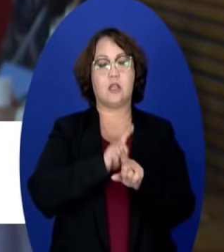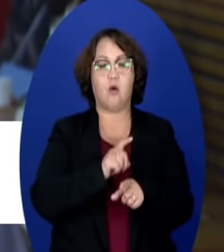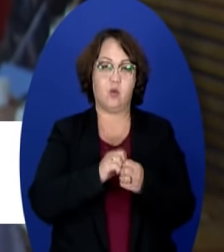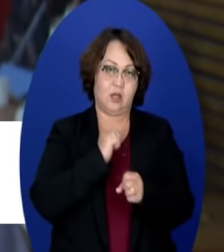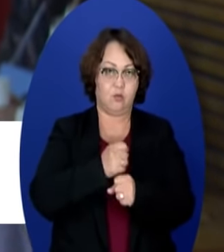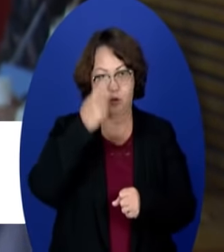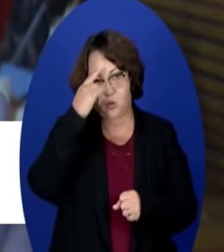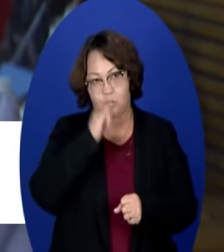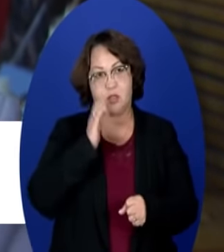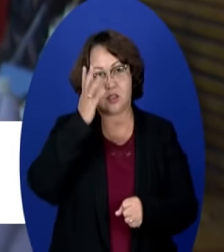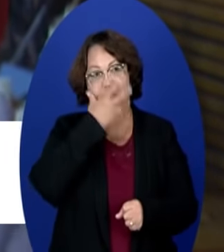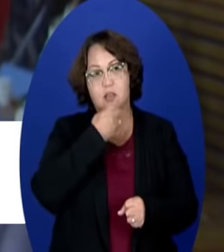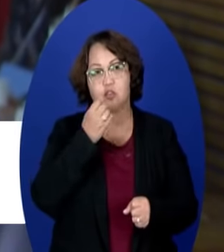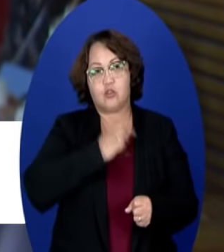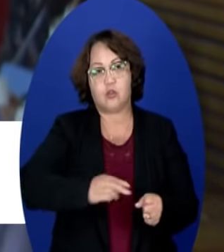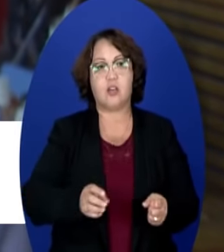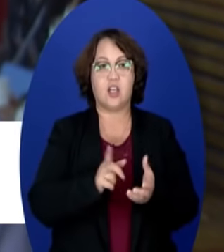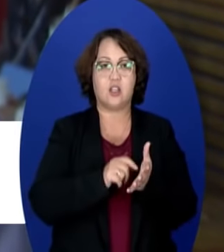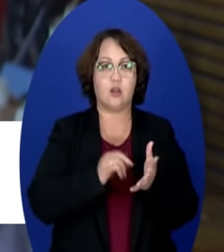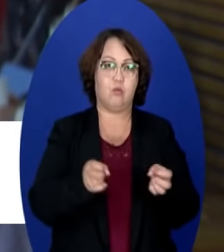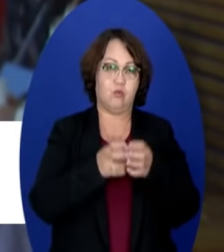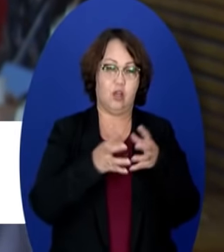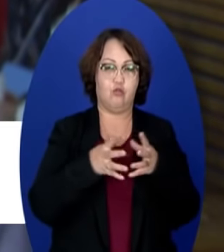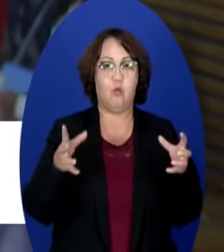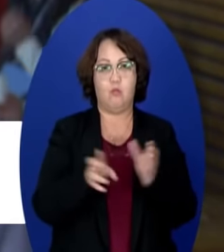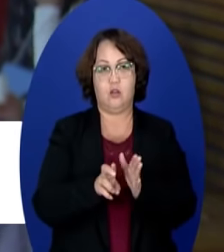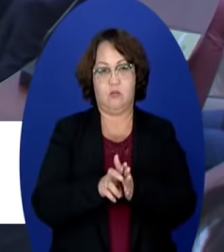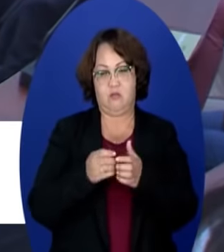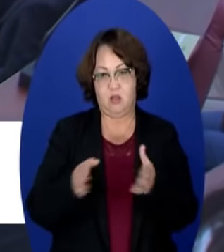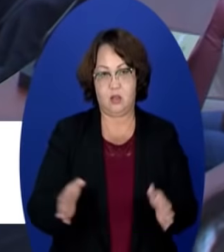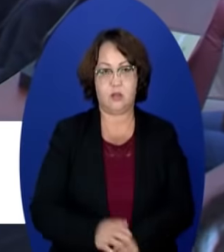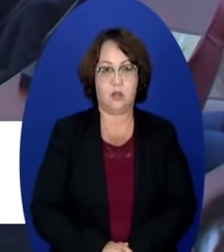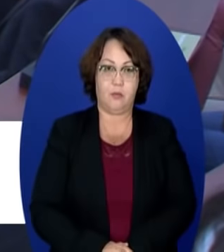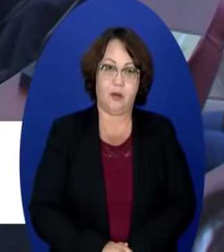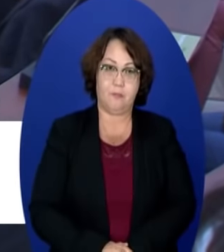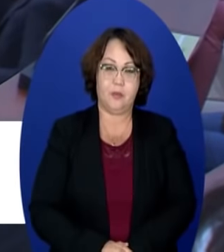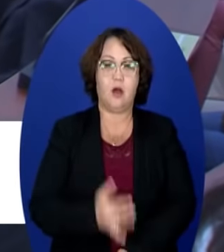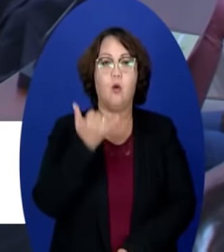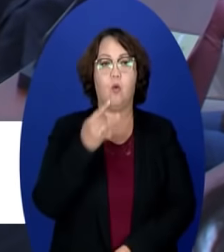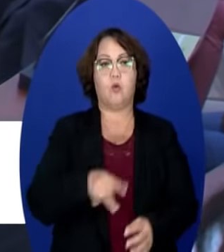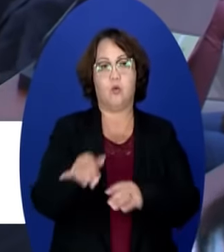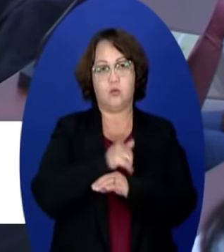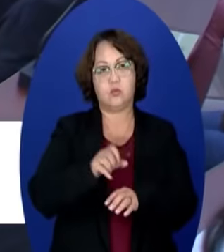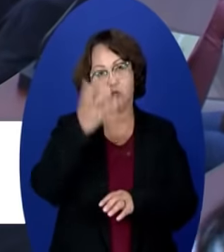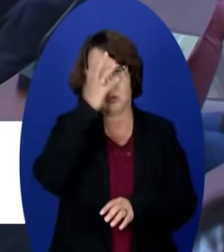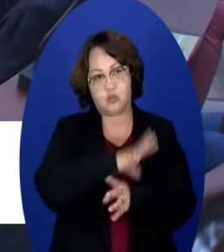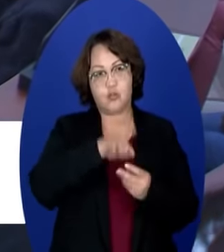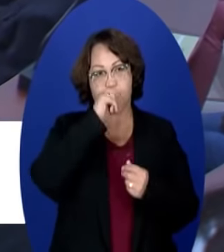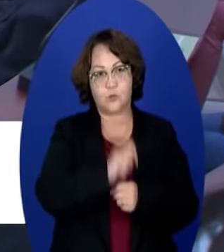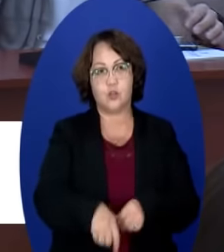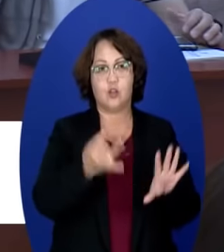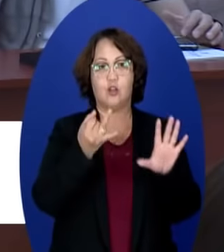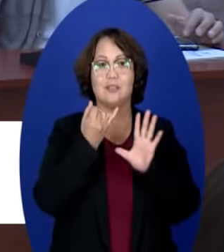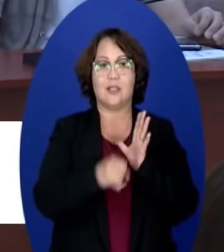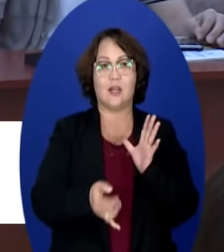Монгол улстай эргээд бас хэрэгтэй зүйлүүдийг хийх том боломж бол одоо ингээд нээлттэй байна. Өнгөр улсын тэтгэлэгт одоогоор 760 гаруй